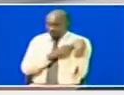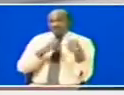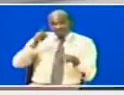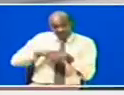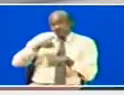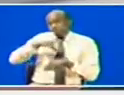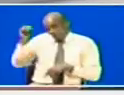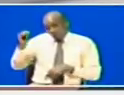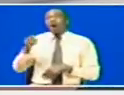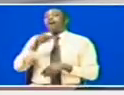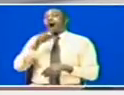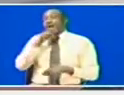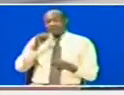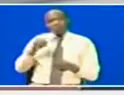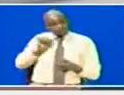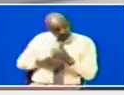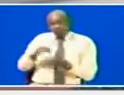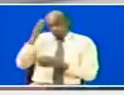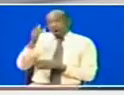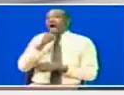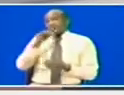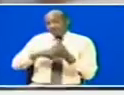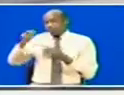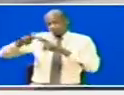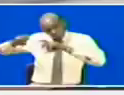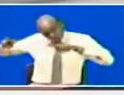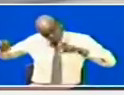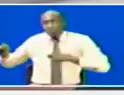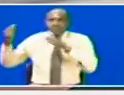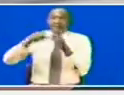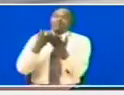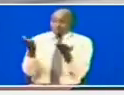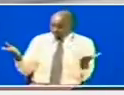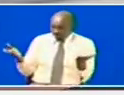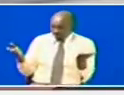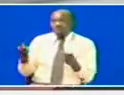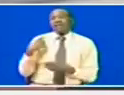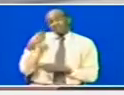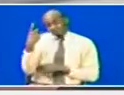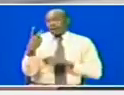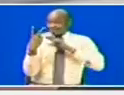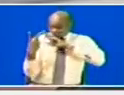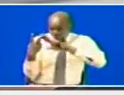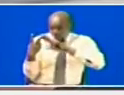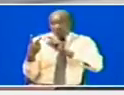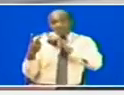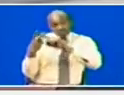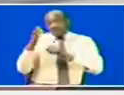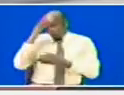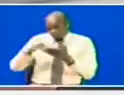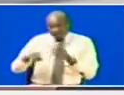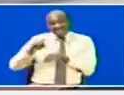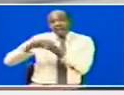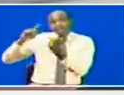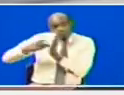Akiondoka kama mume, mama anajua kwamba yule mume amekwenda kutafuta, amekwenda kuchuma, atakuja. Ile la kwanza. La pili ilikuwa inajulikana kwamba ikija katika